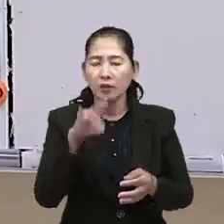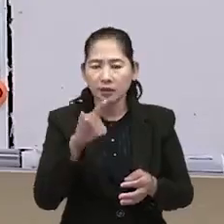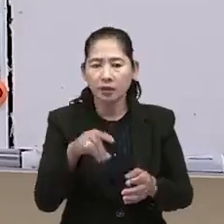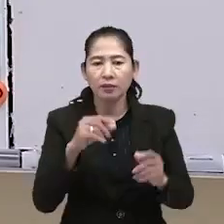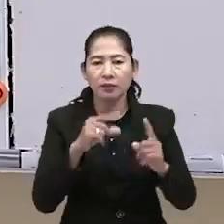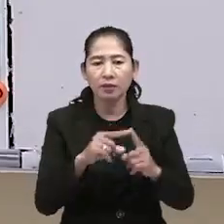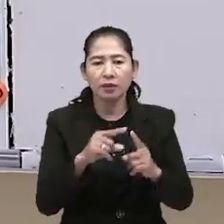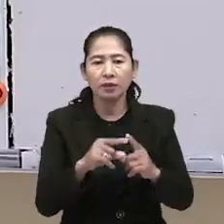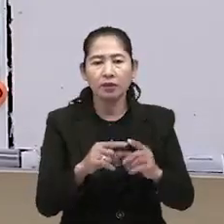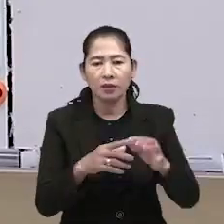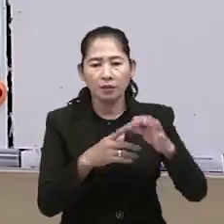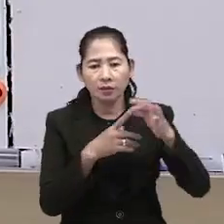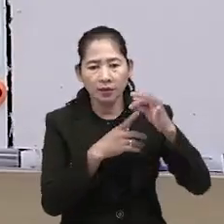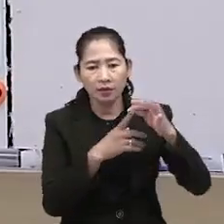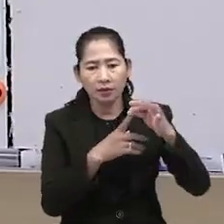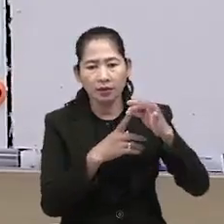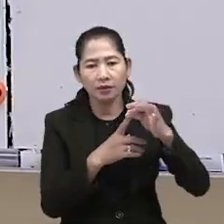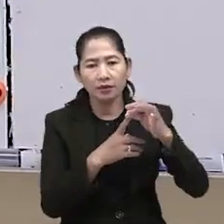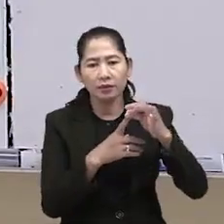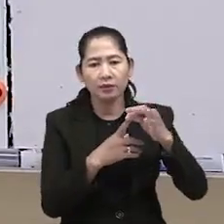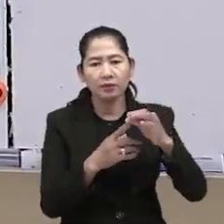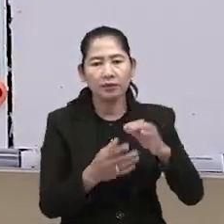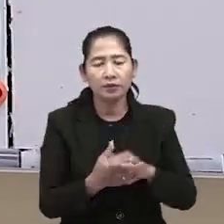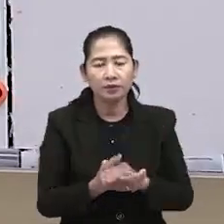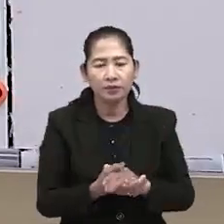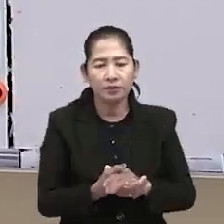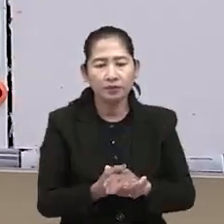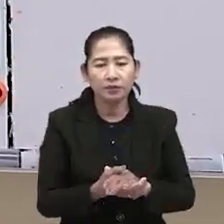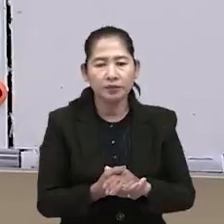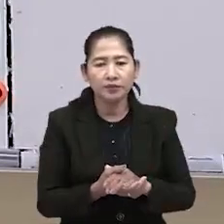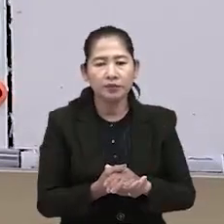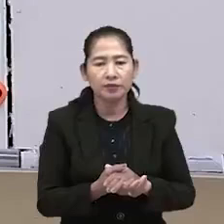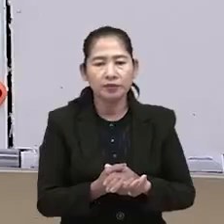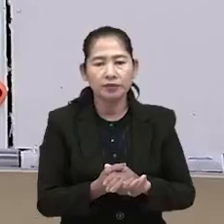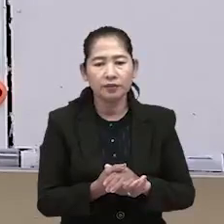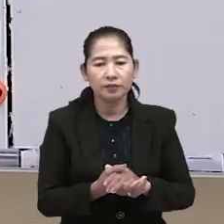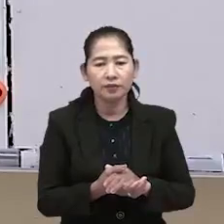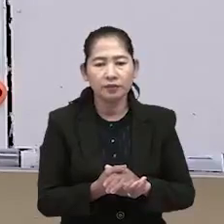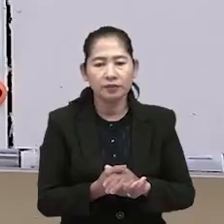ចុះណាអីកូនចំណុចមួយនេះគឺផលប្រយោជន៍ណាកូនណាចាផលប្រ